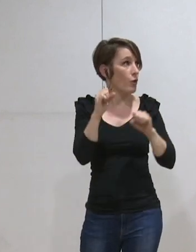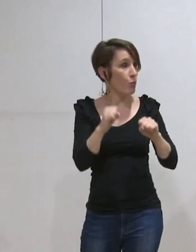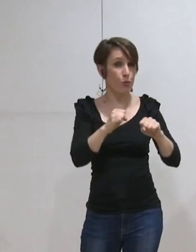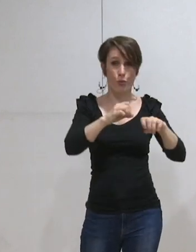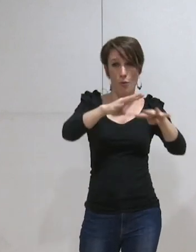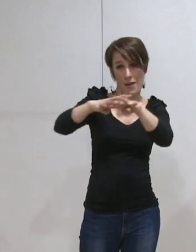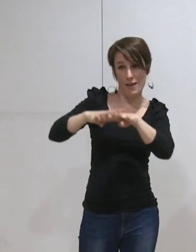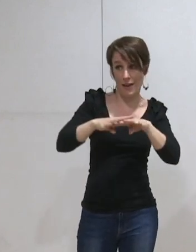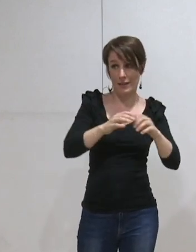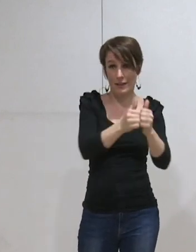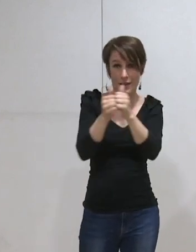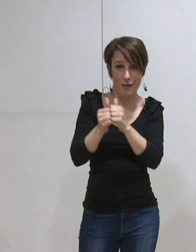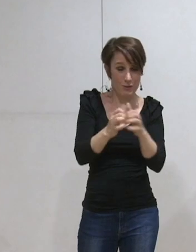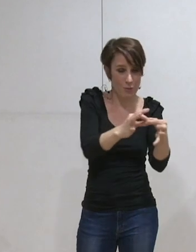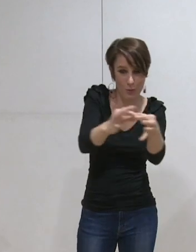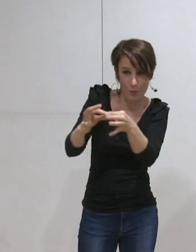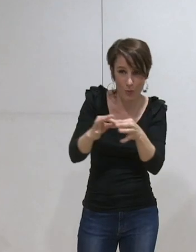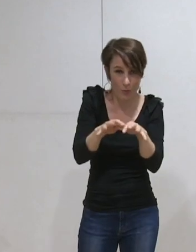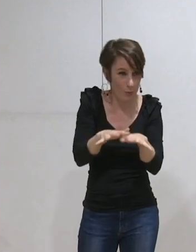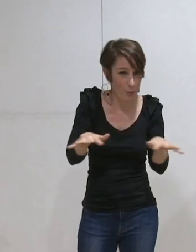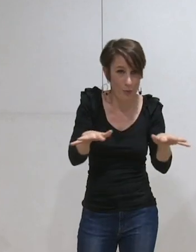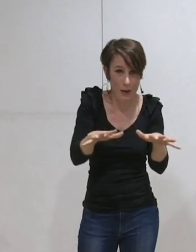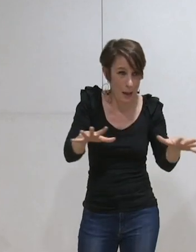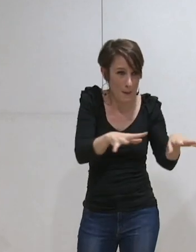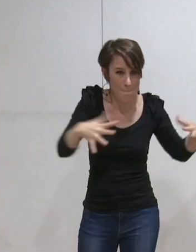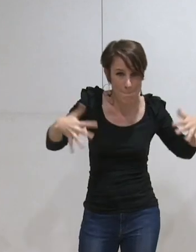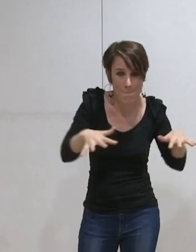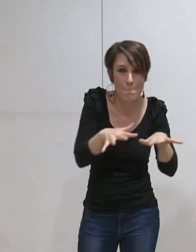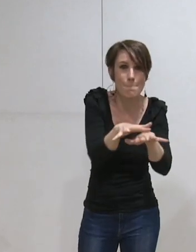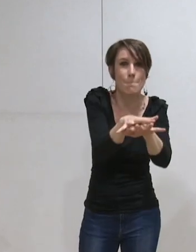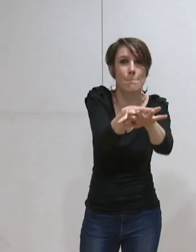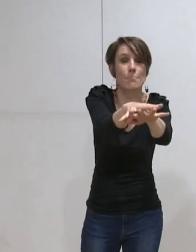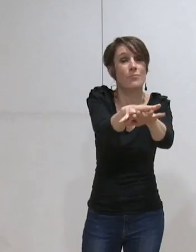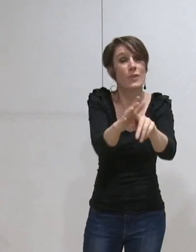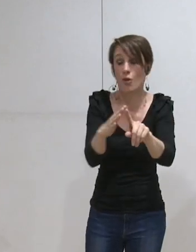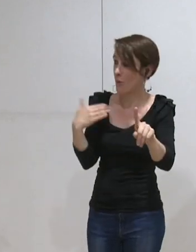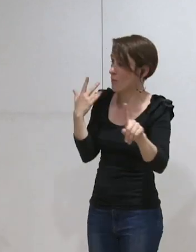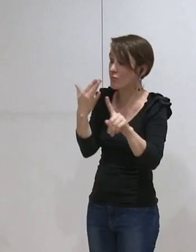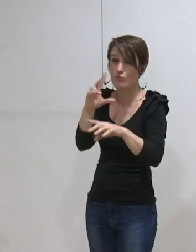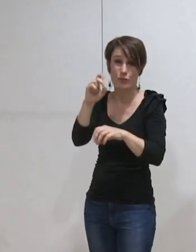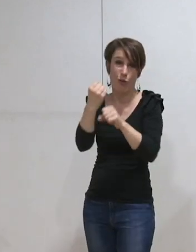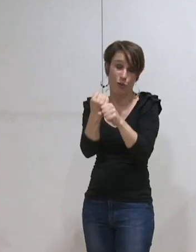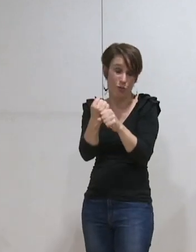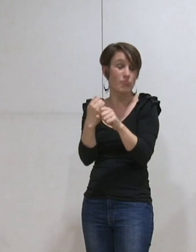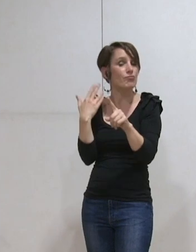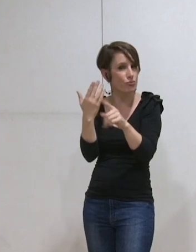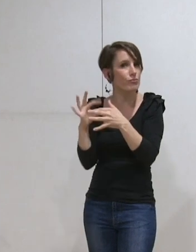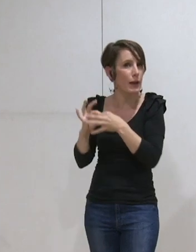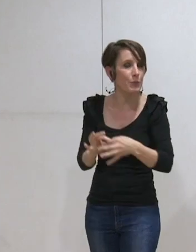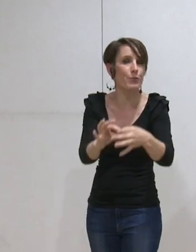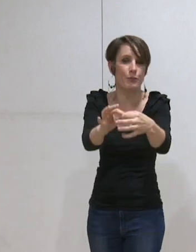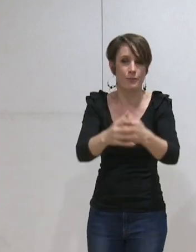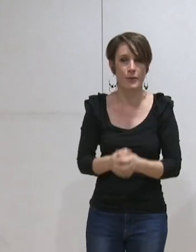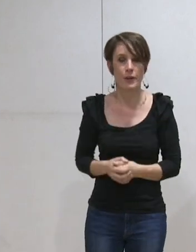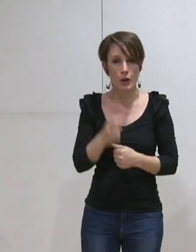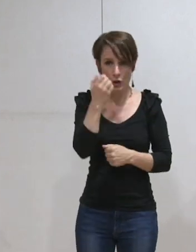eux à retricoter la ville après 30 ans de politique de la ville pour cela il nous faut travailler avec les habitants leur donner